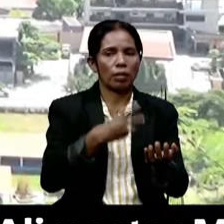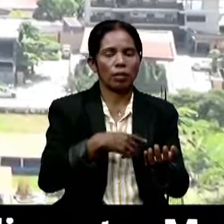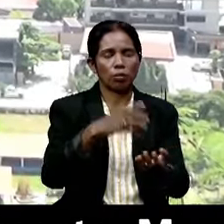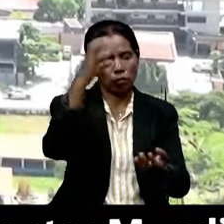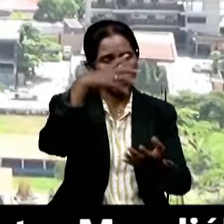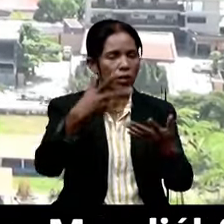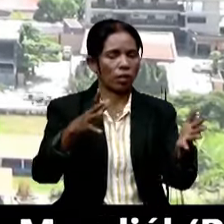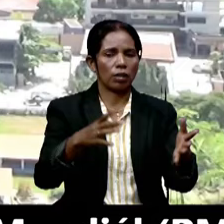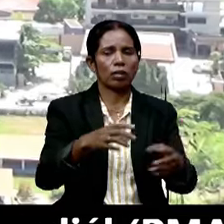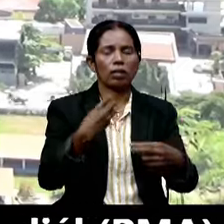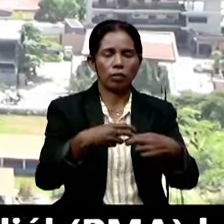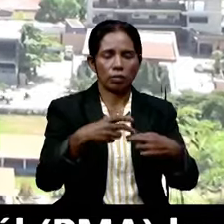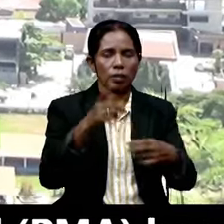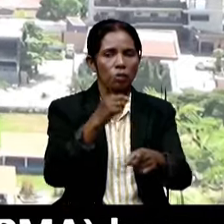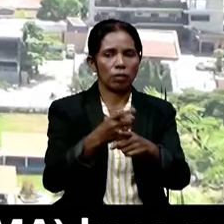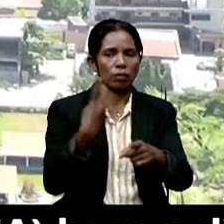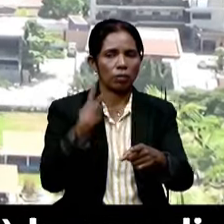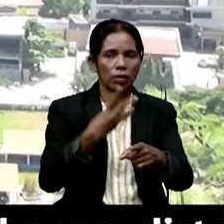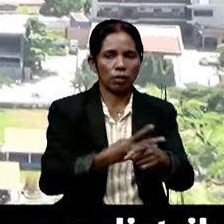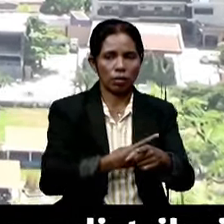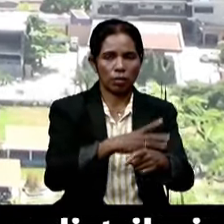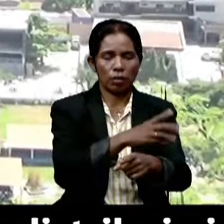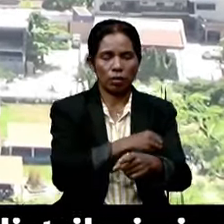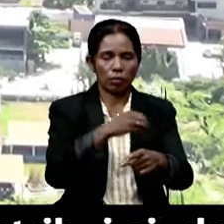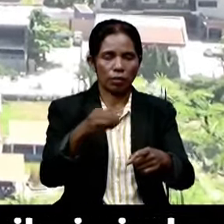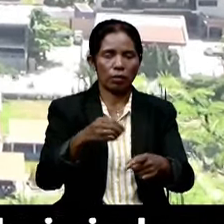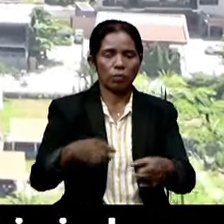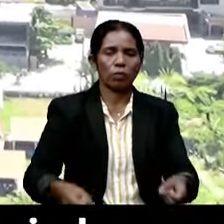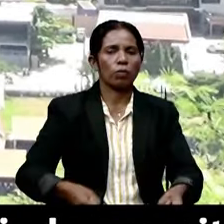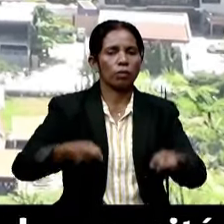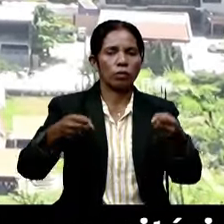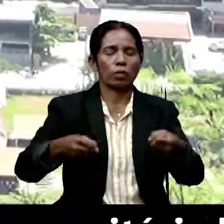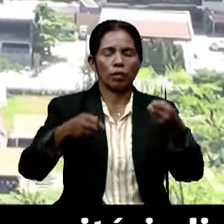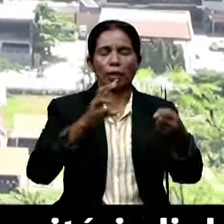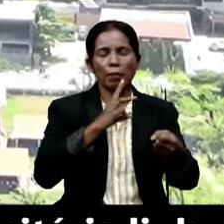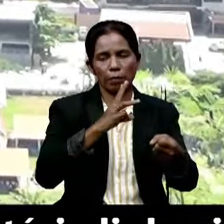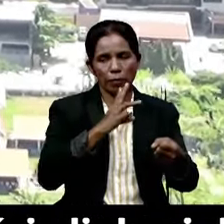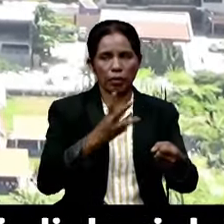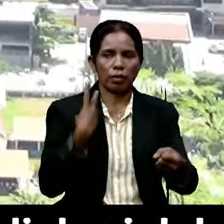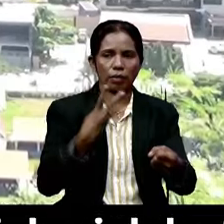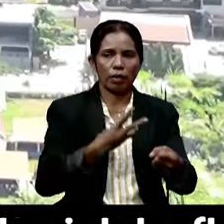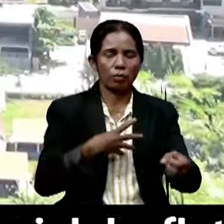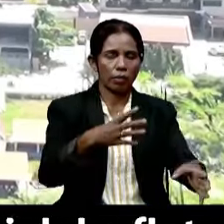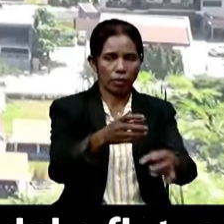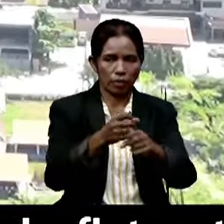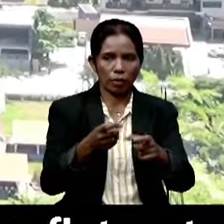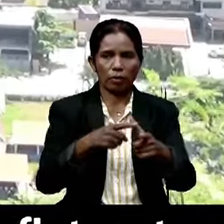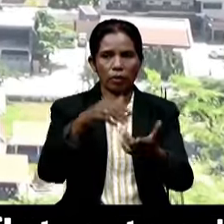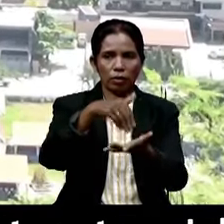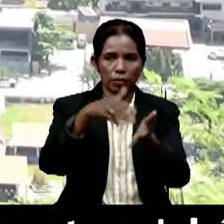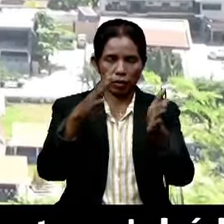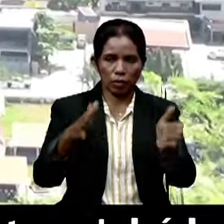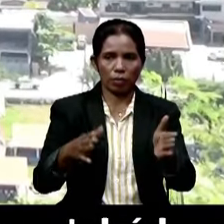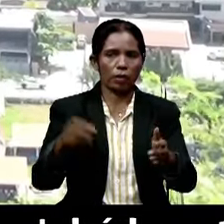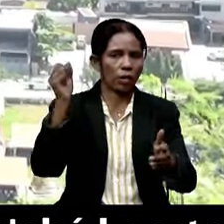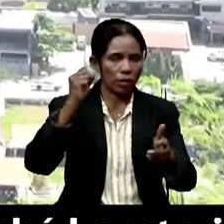atliu. Bai loron ne ami lalin masa tu mai mota kuak sore ne de. Mota kuak sore ne so ami hansa hadau de. Estudante mak uluk ne